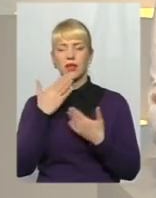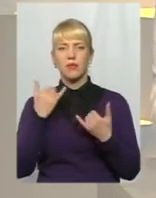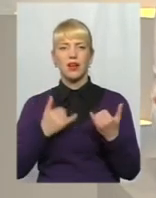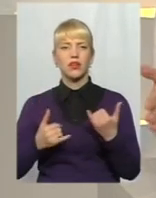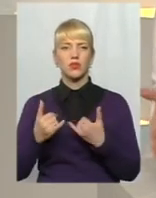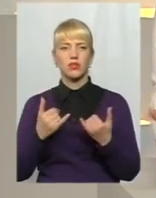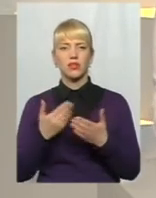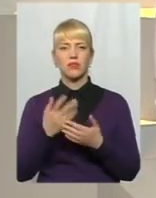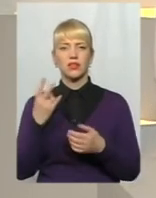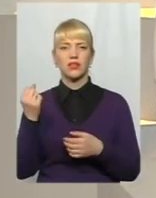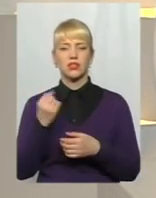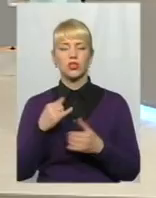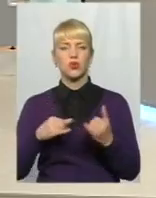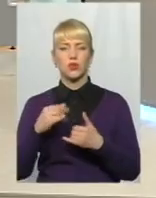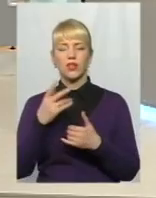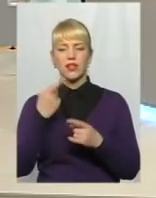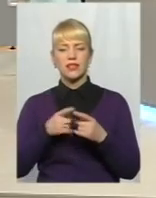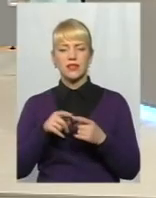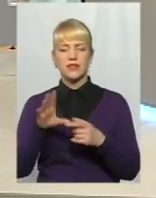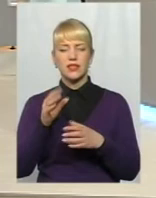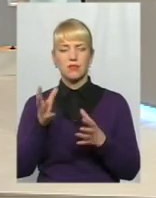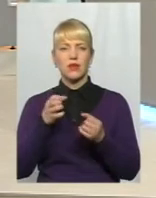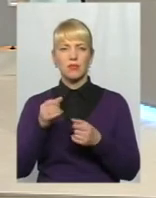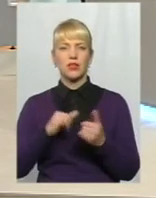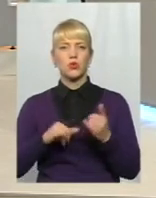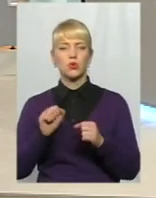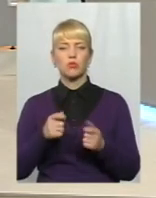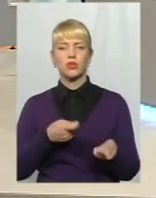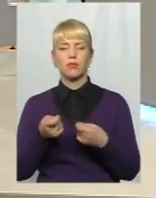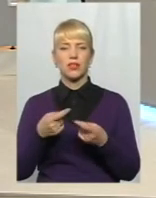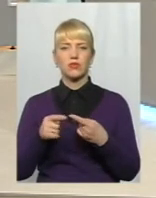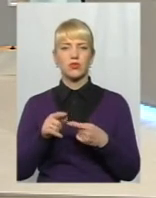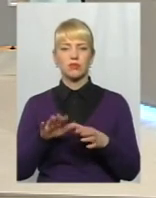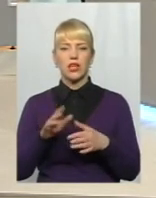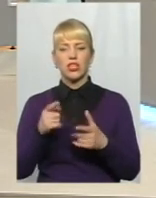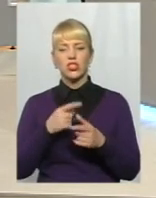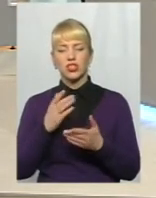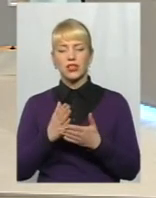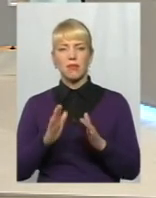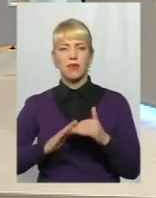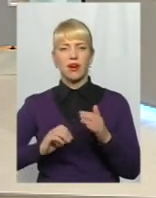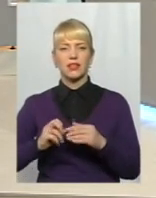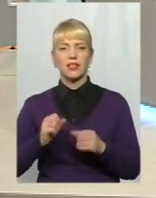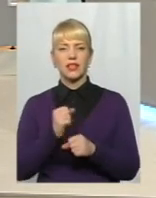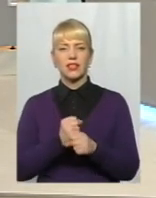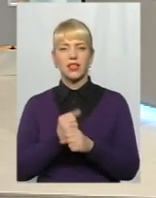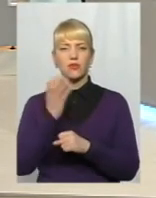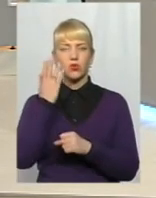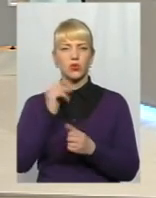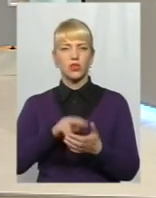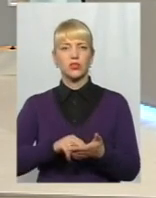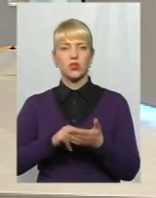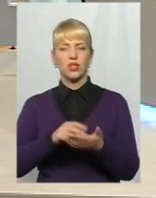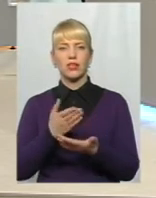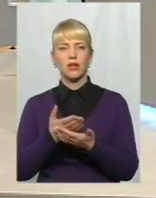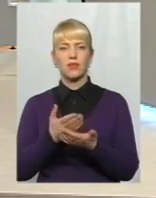там тижня, коли це все приймається, куди він мусить їх занести? І чи є практика дієвою, коли стоять, до